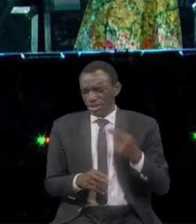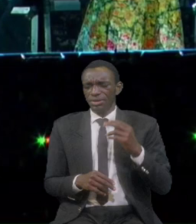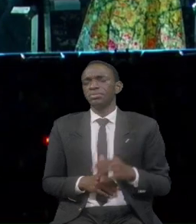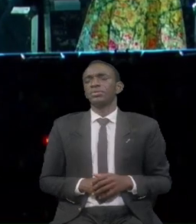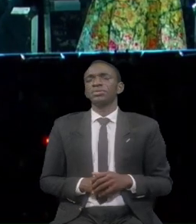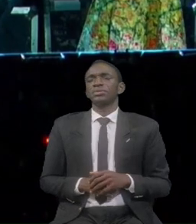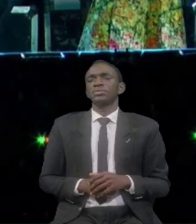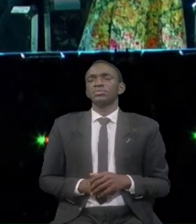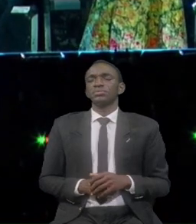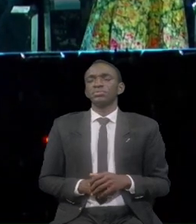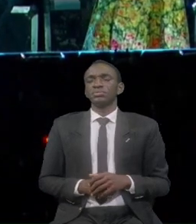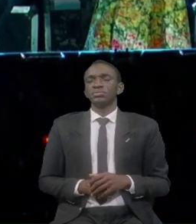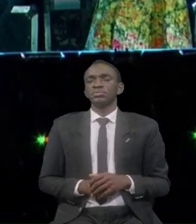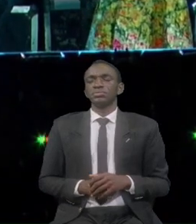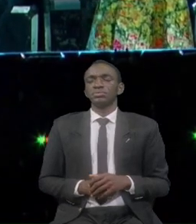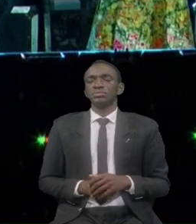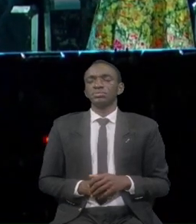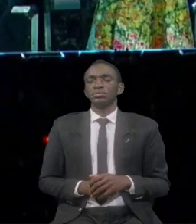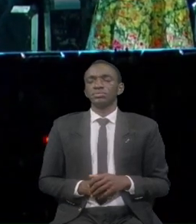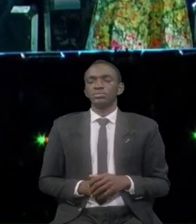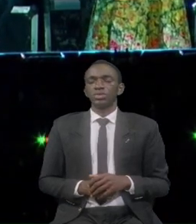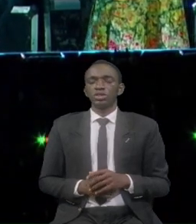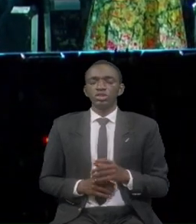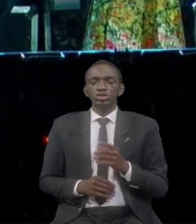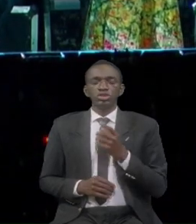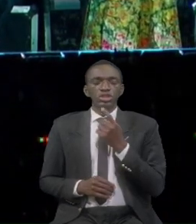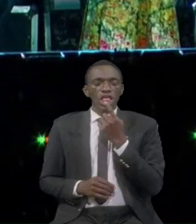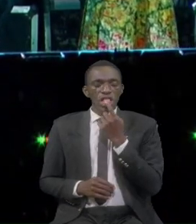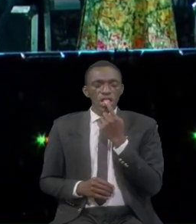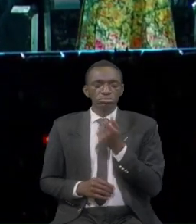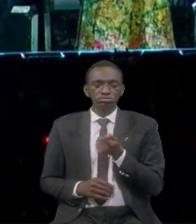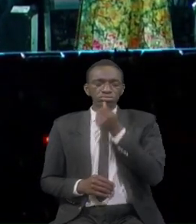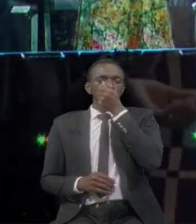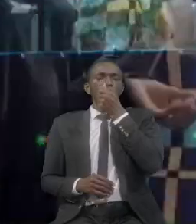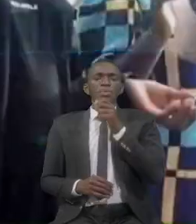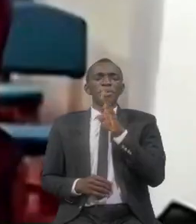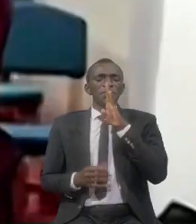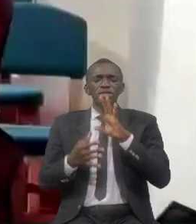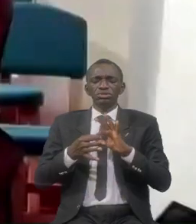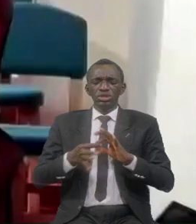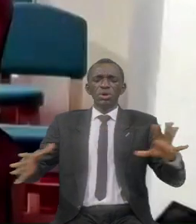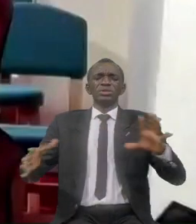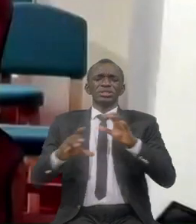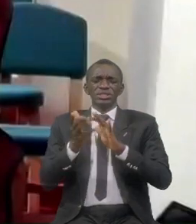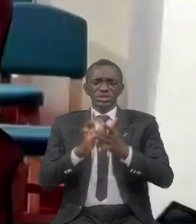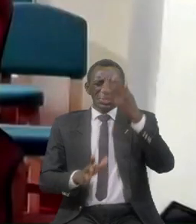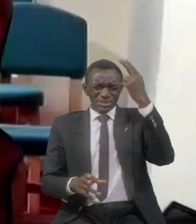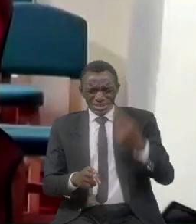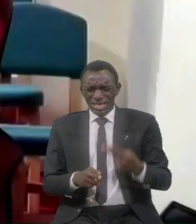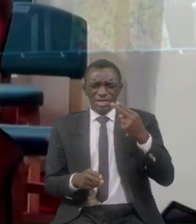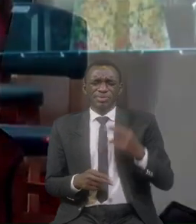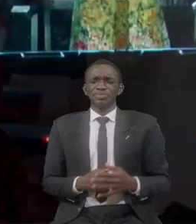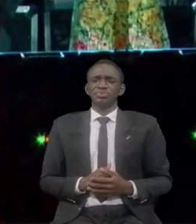nga kadalungan maabli sa pangalan ni Jesus. Be loose in Jesus' name. Amang nagdila